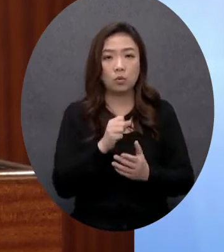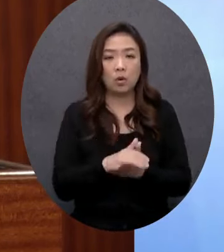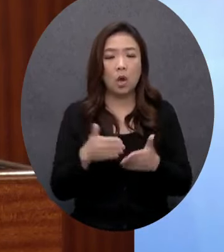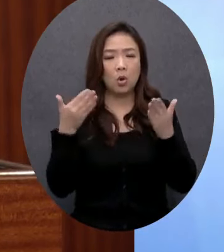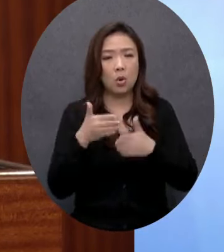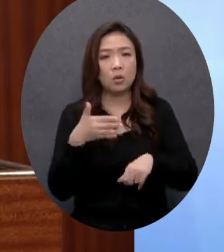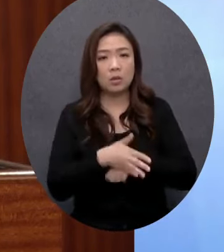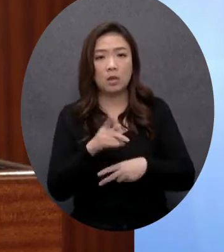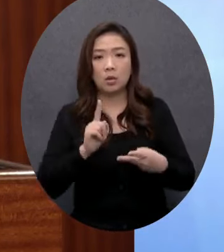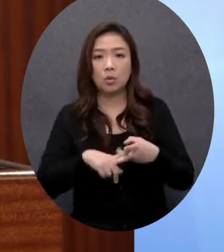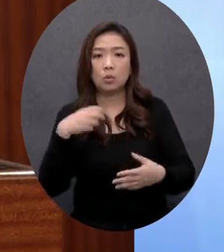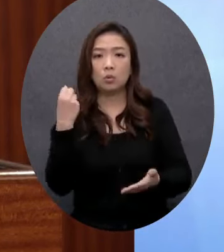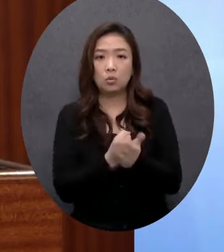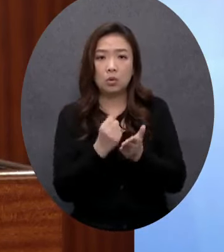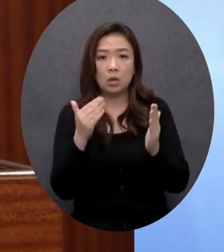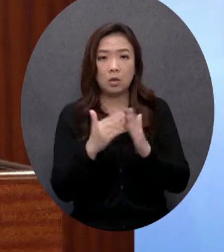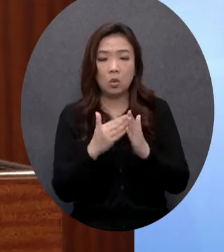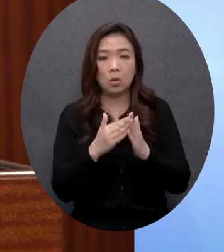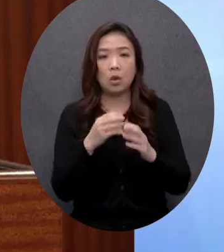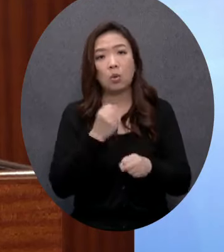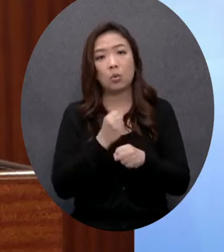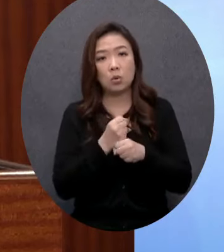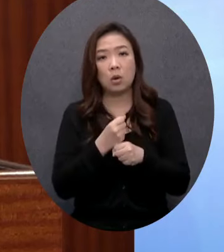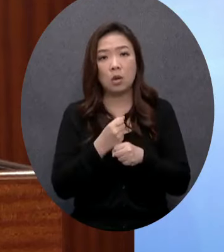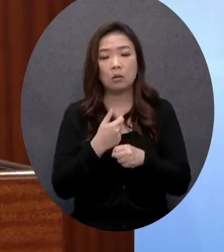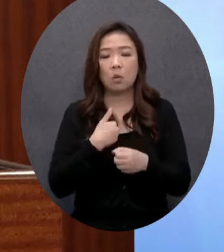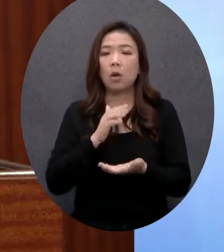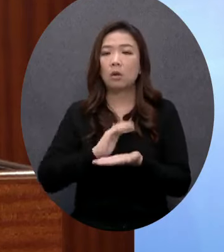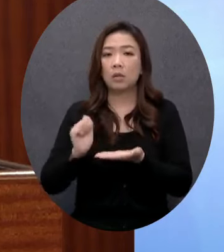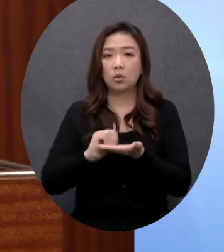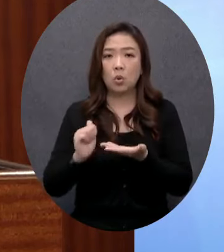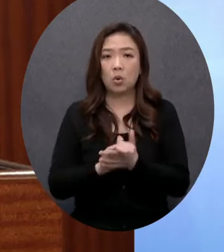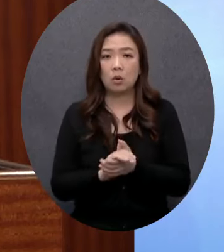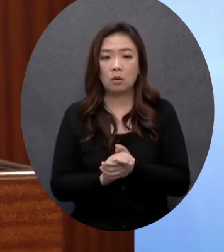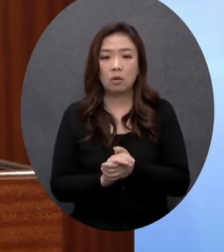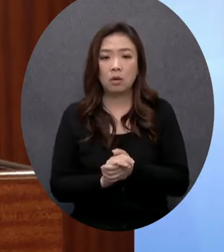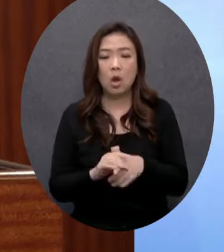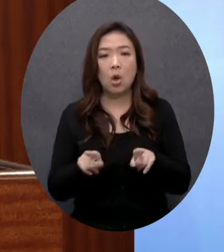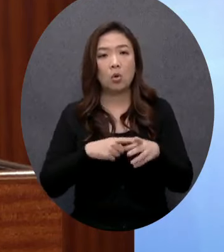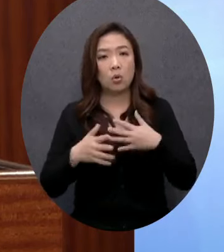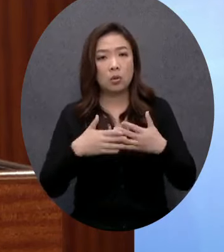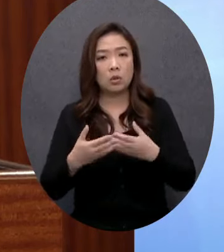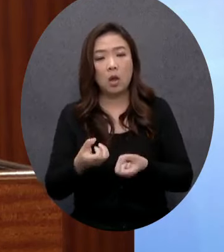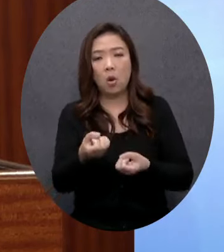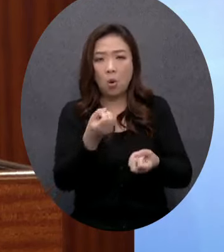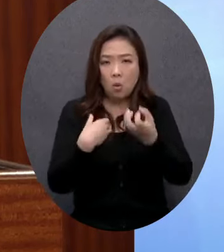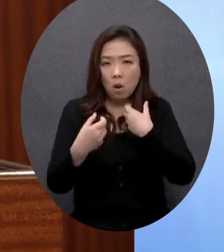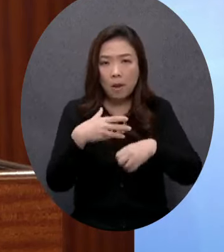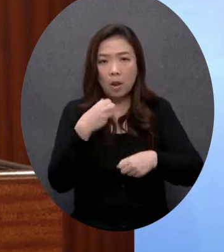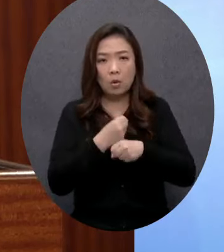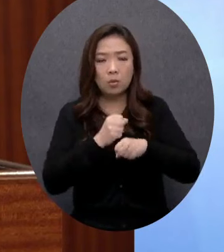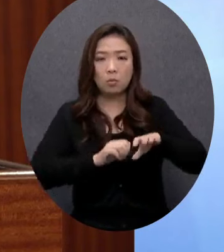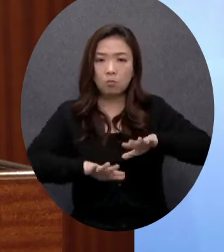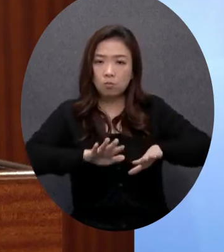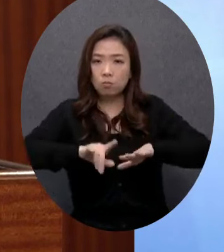工注册的工作是非常清晰的，同事亦都会向我汇报的 运作。所以